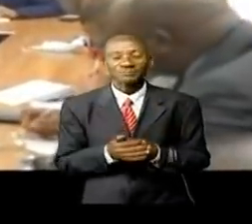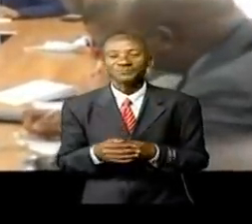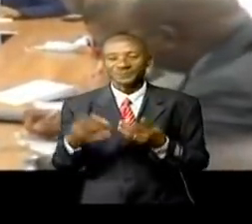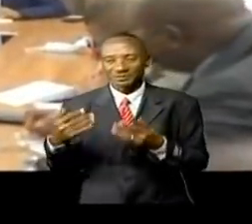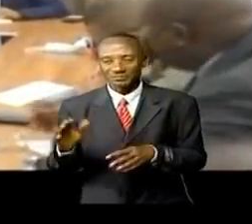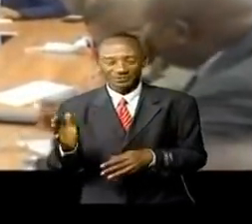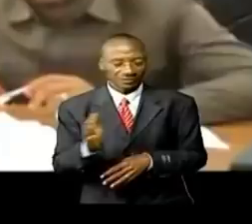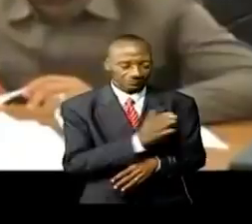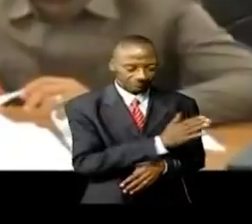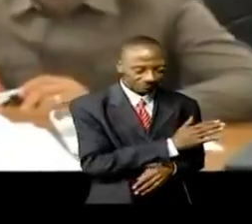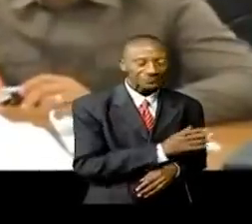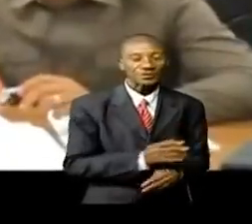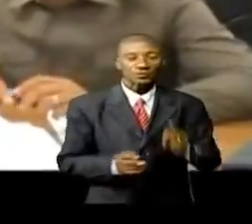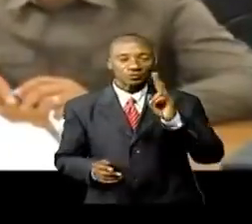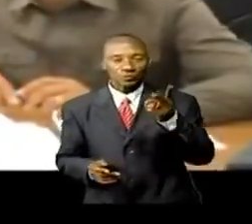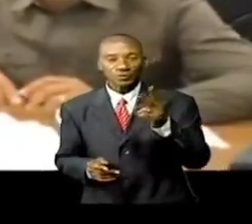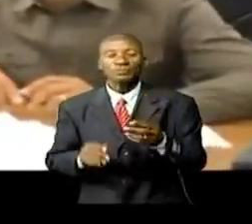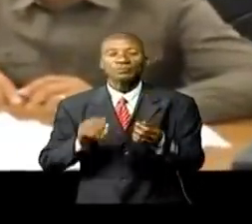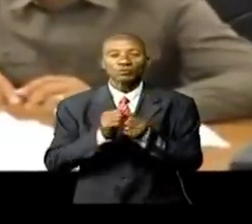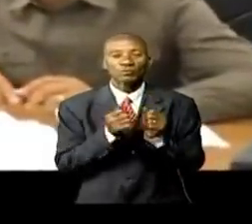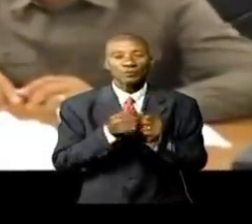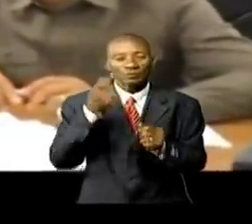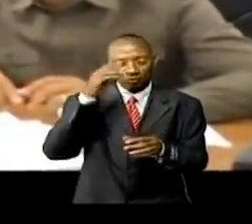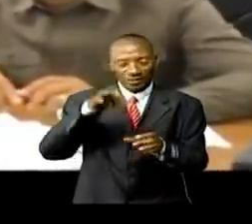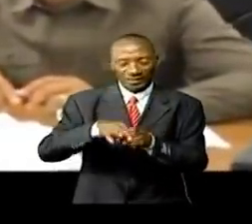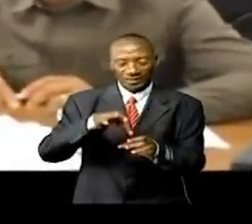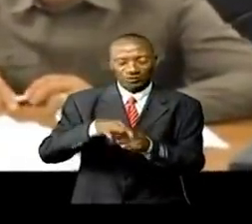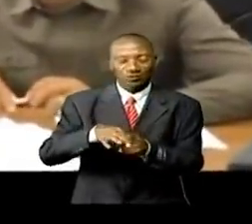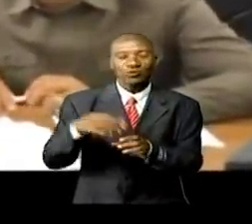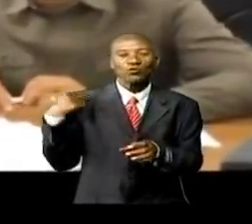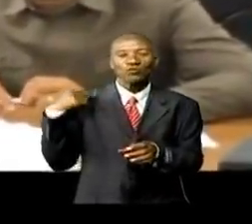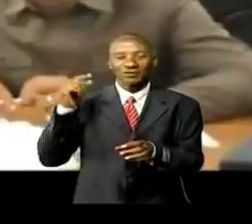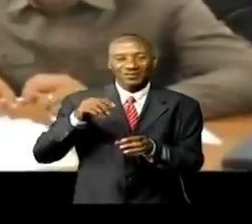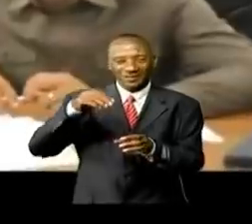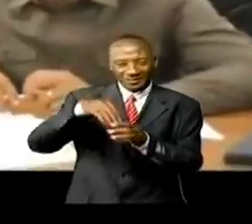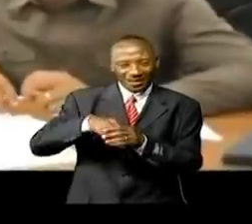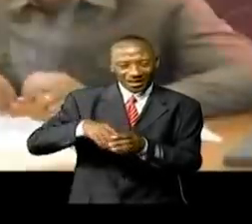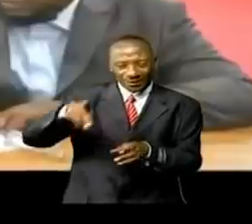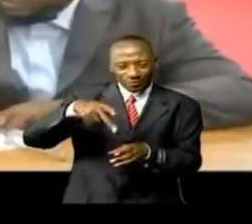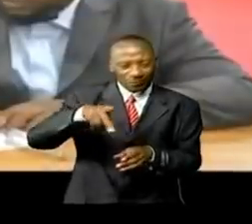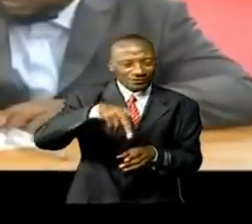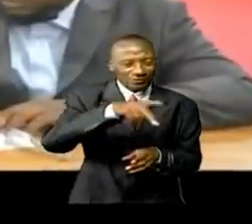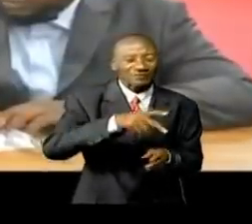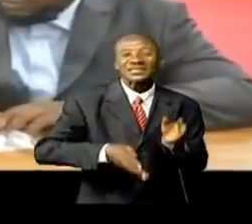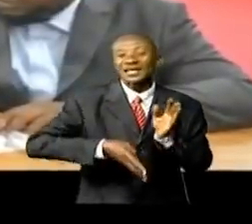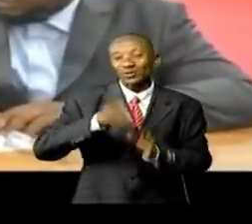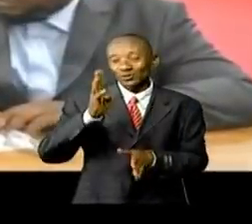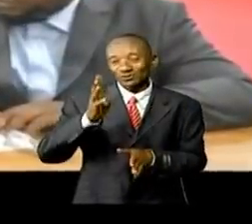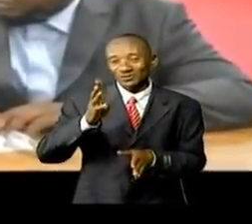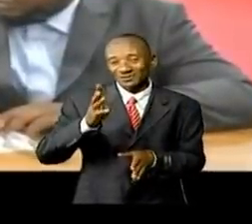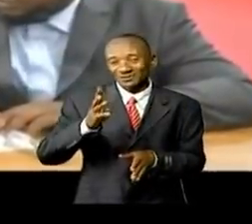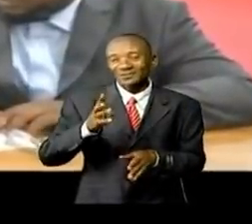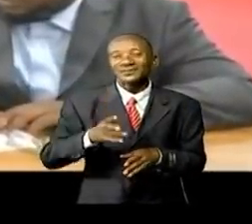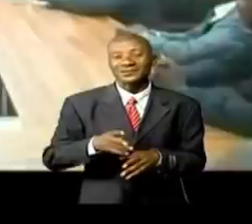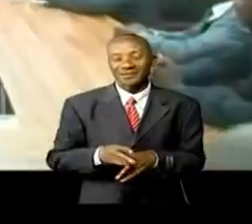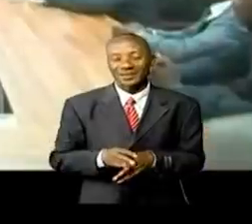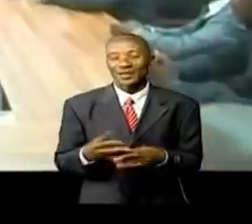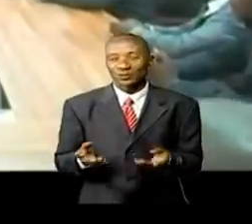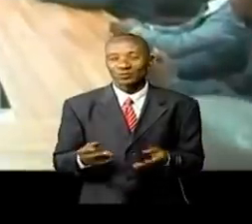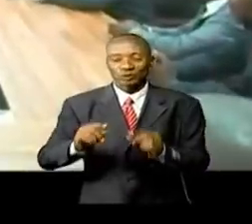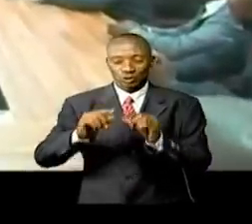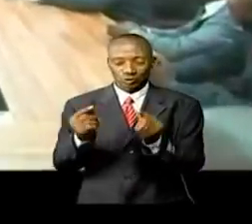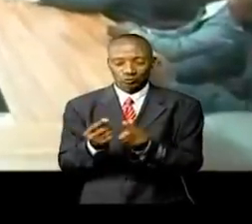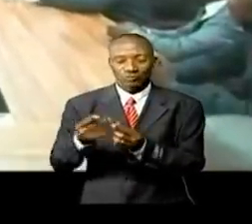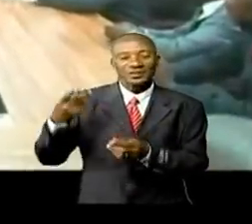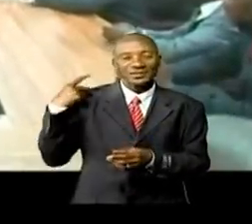14 provinces de la RDC s'approchent. Il faudrait le soutien des fils et filles des provinces concernées. Le caucus des députés nationaux